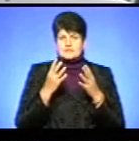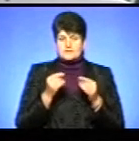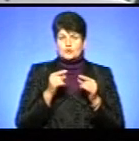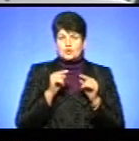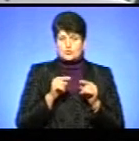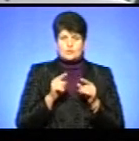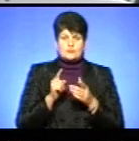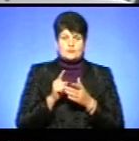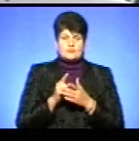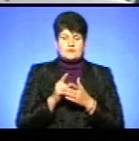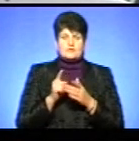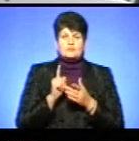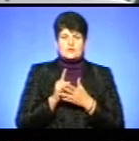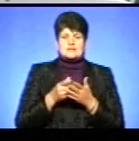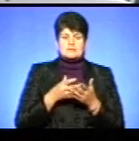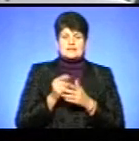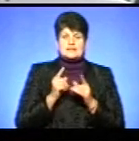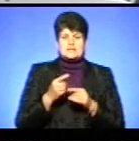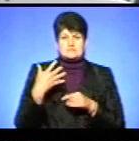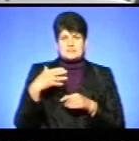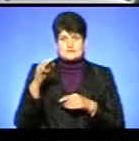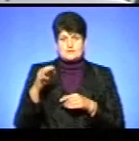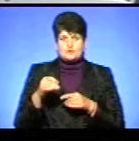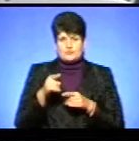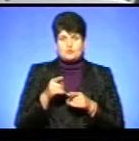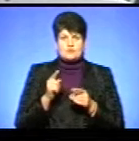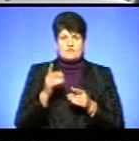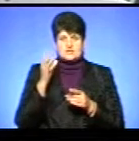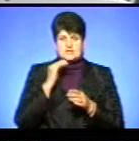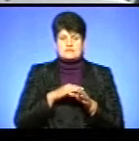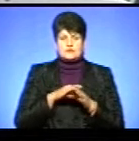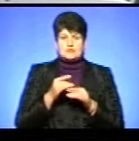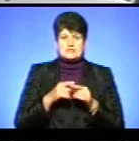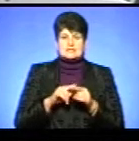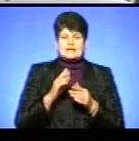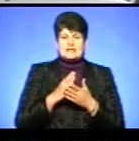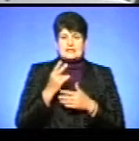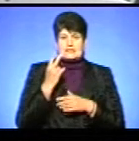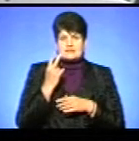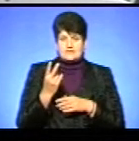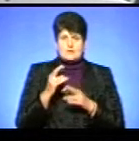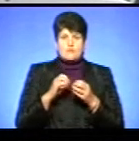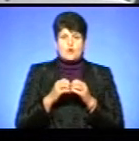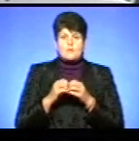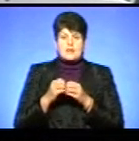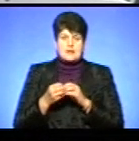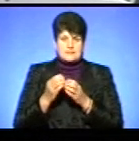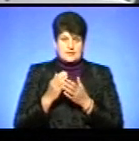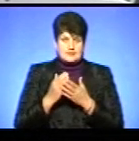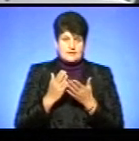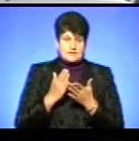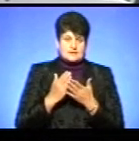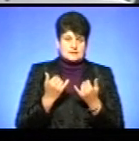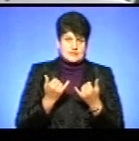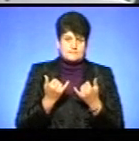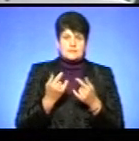сплатити тільки 50% від суми штрафу і він вважається виконаним. Оце є дві невеликих проблеми, які зараз існують, але